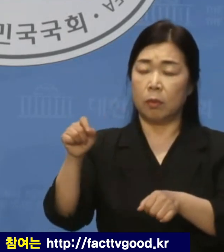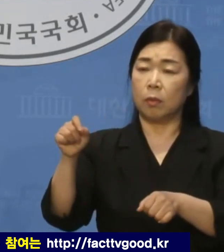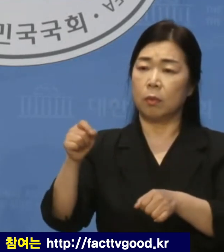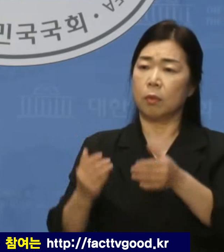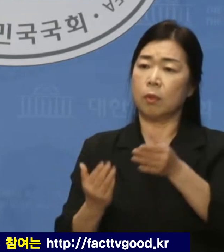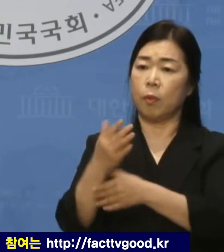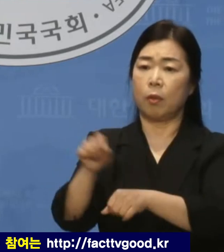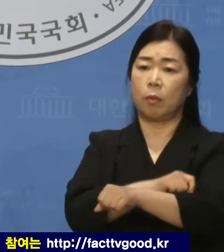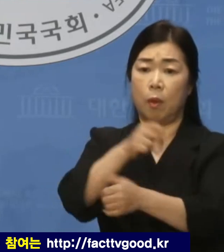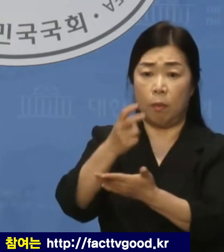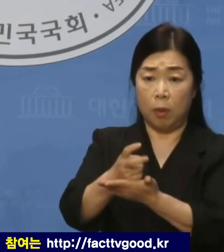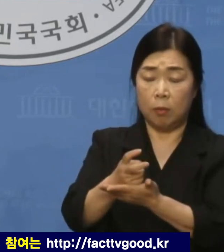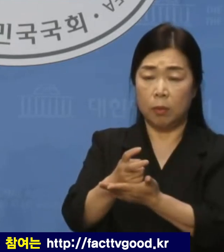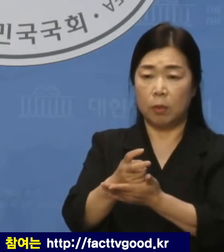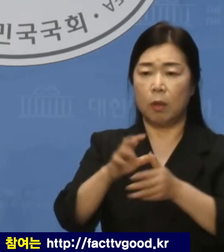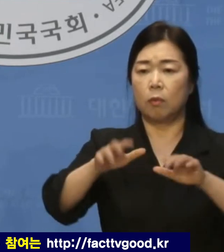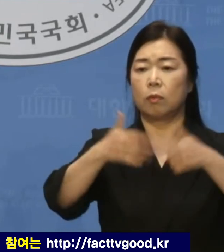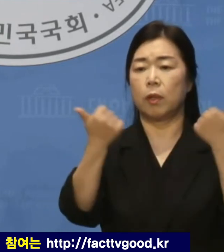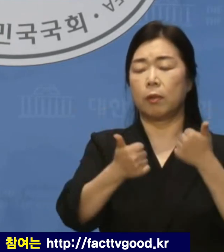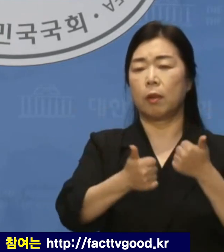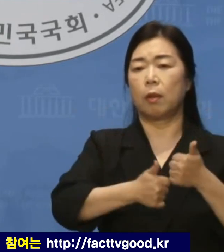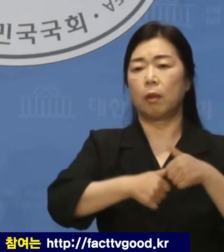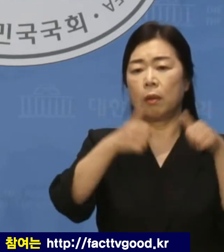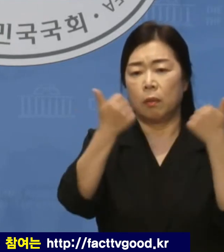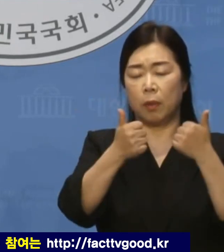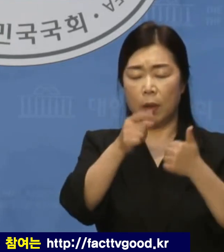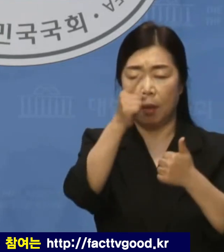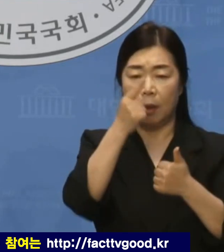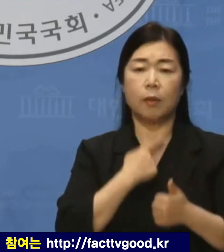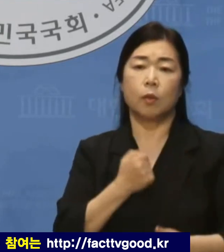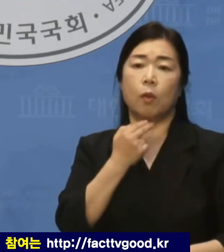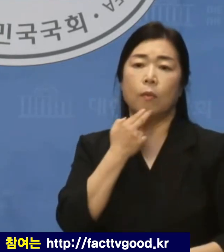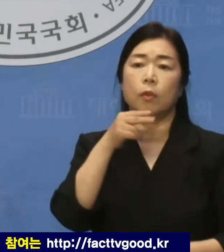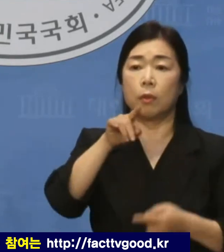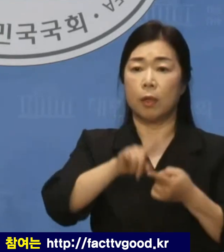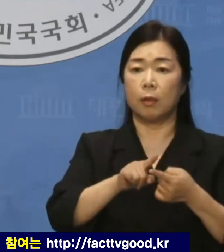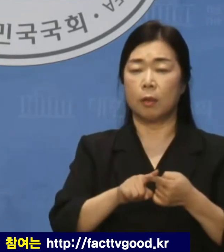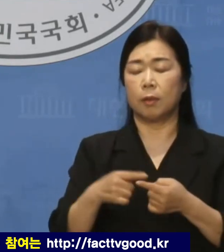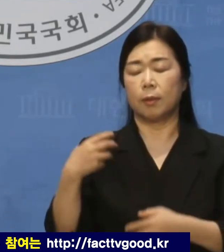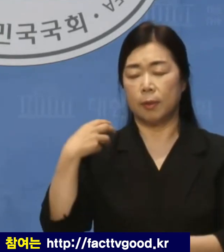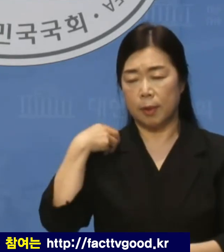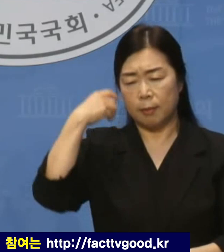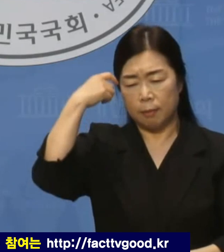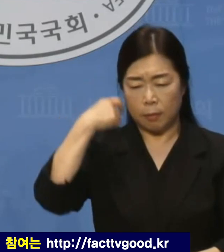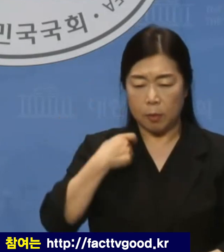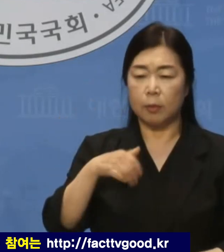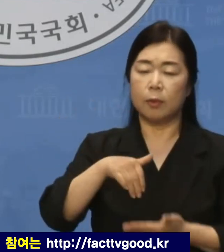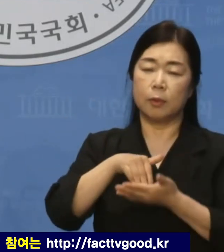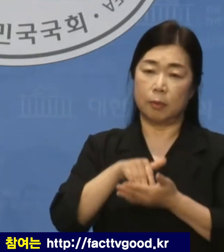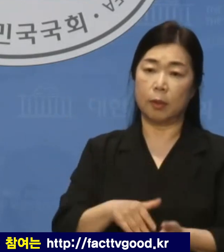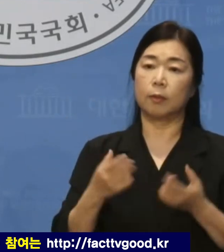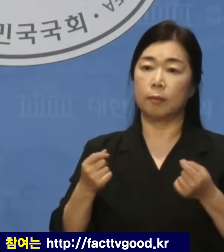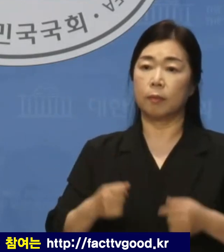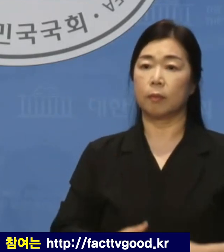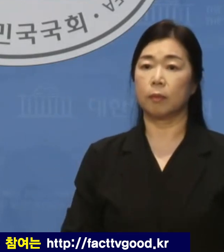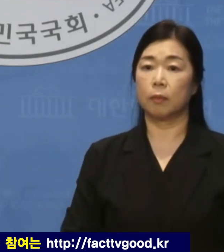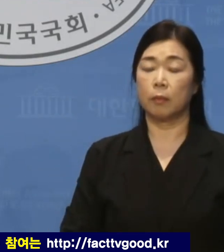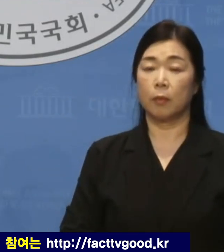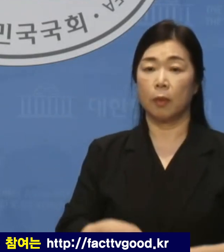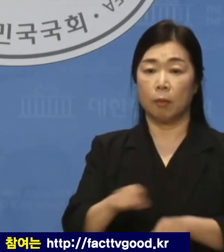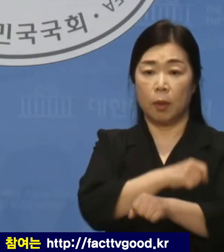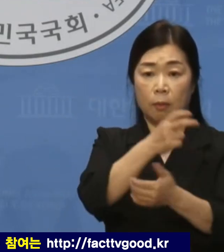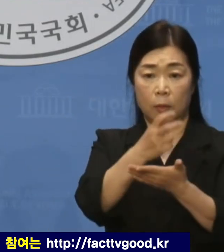특별법에 대한 국회 차원의 논의를 채 한 발도 떼지 못했다는 것에 무거운 책임을 느낍니다. 이태원